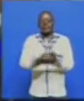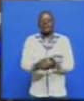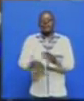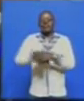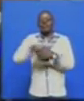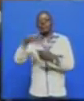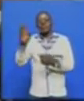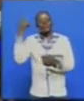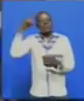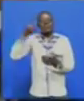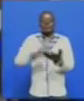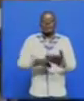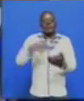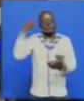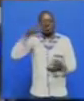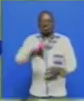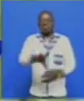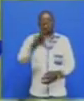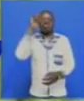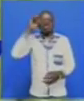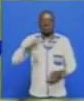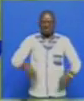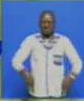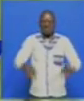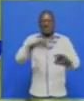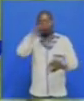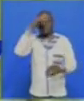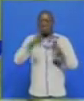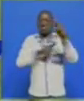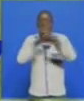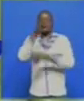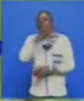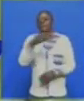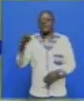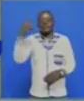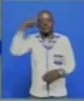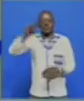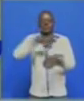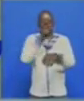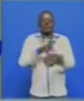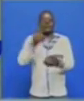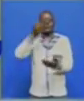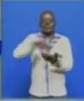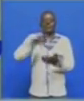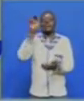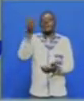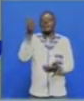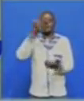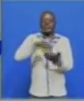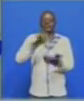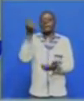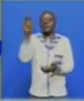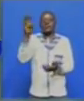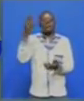l'enquête parlementaire sur la réalisation d'infrastructures publiques au Burkina Faso pour la période 2010-2016. Malheureusement,